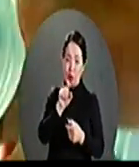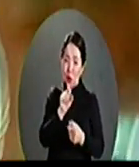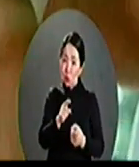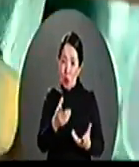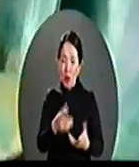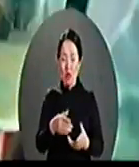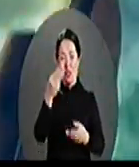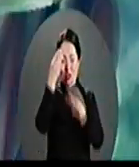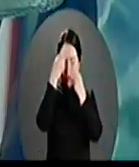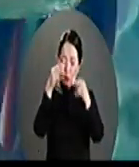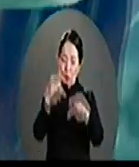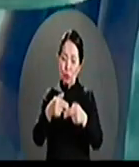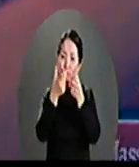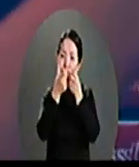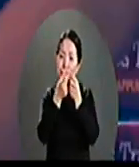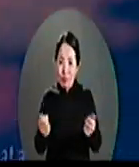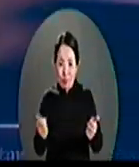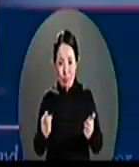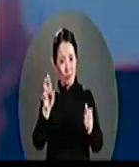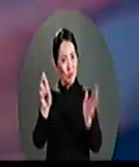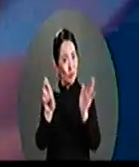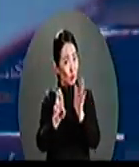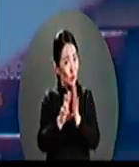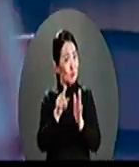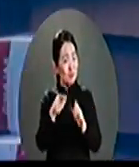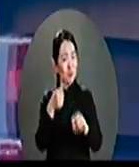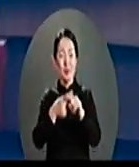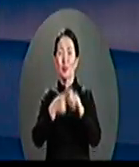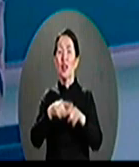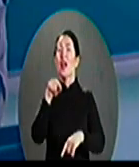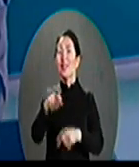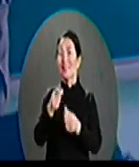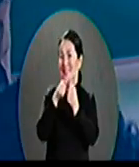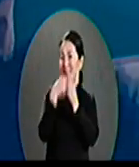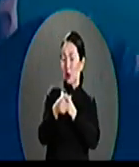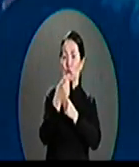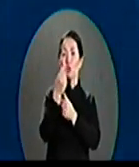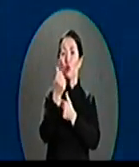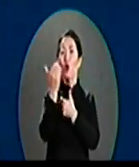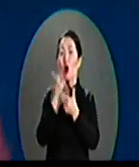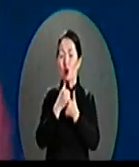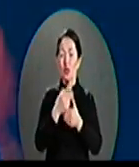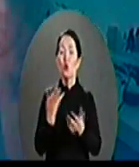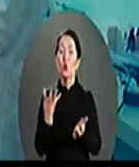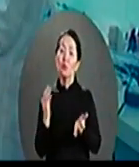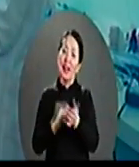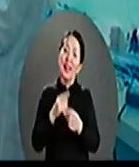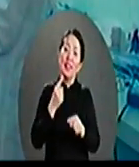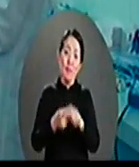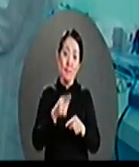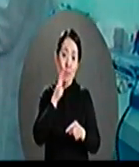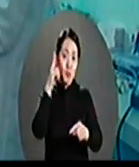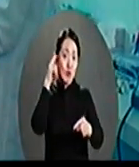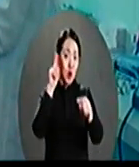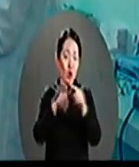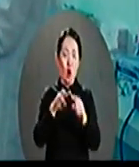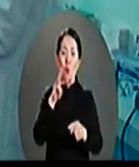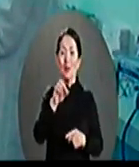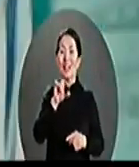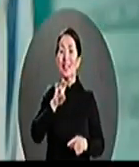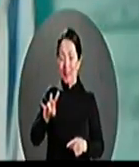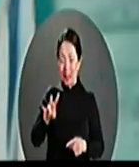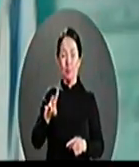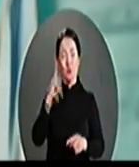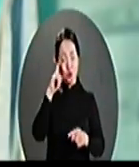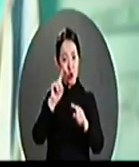ухааны тусламжтайгаар шийдвэрлэх боломжийг нэмэгдүүлэхийн тулд энэ салбарт зарцуулах хөрөнгө оруулалтын хэмжээг ийхүү 4 дахин нэмэх зорилтыг Монгол